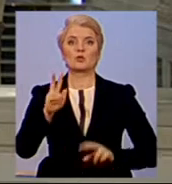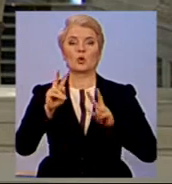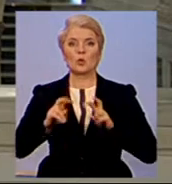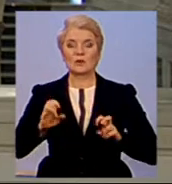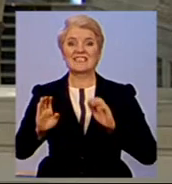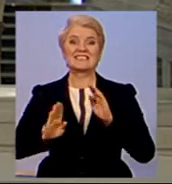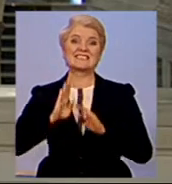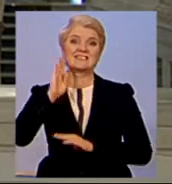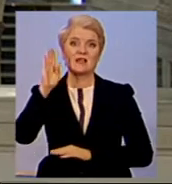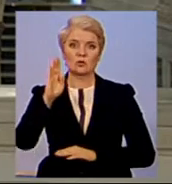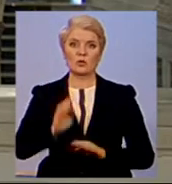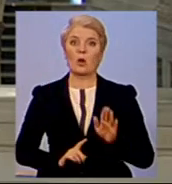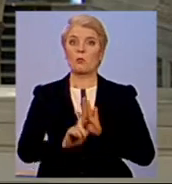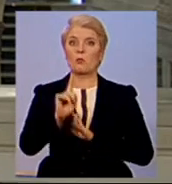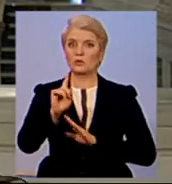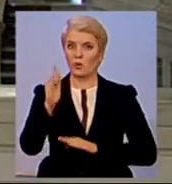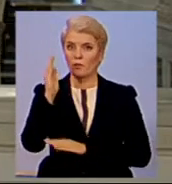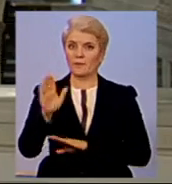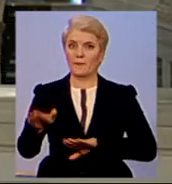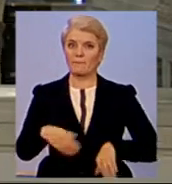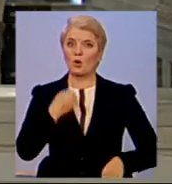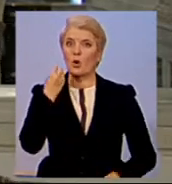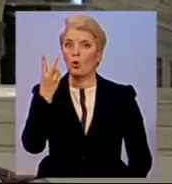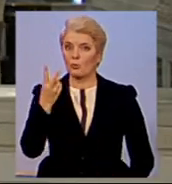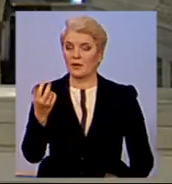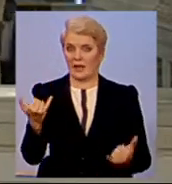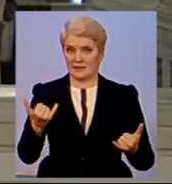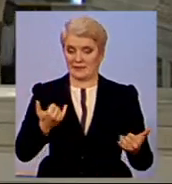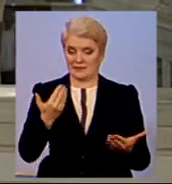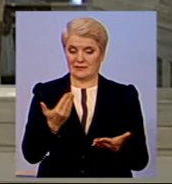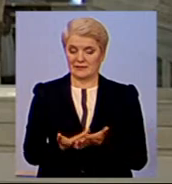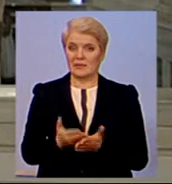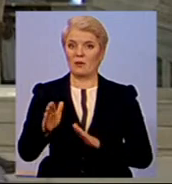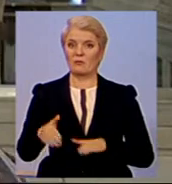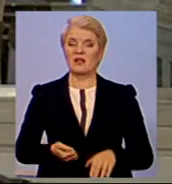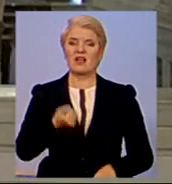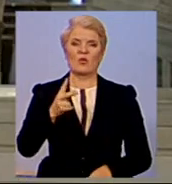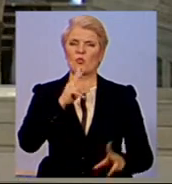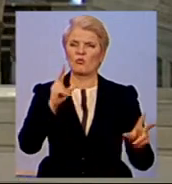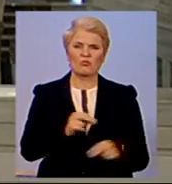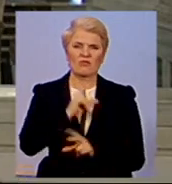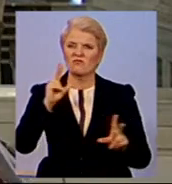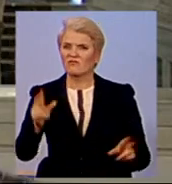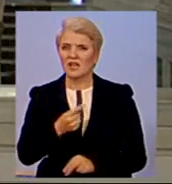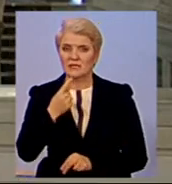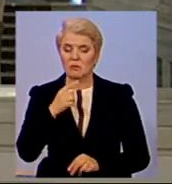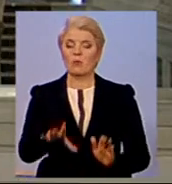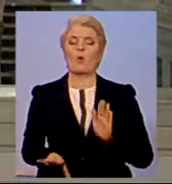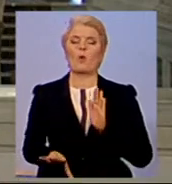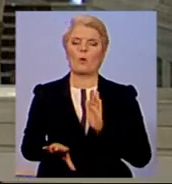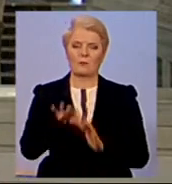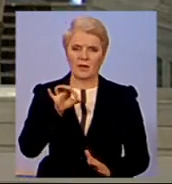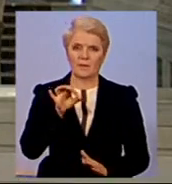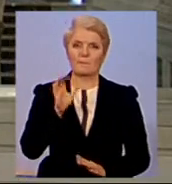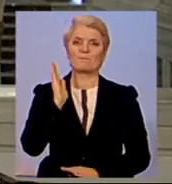розглянуті ще зранку, але почалося це по обіді, і ось, нарешті, після кількох невдалих спроб його обрали,